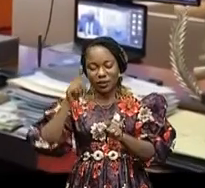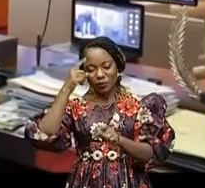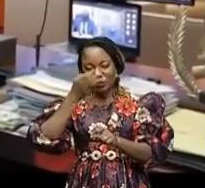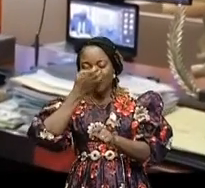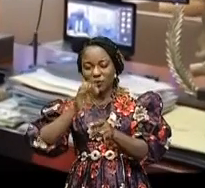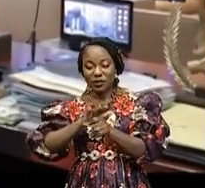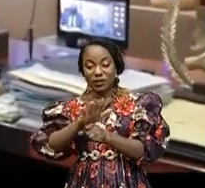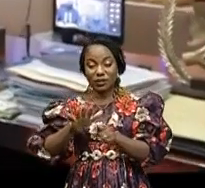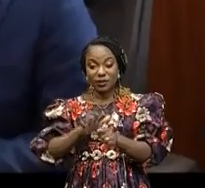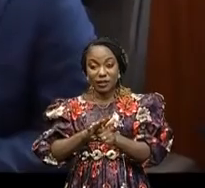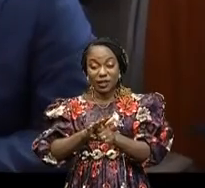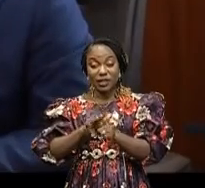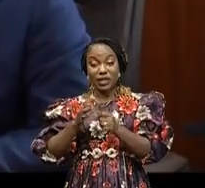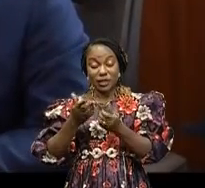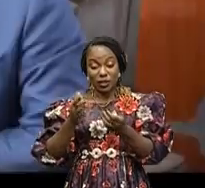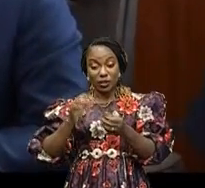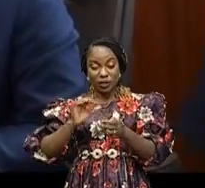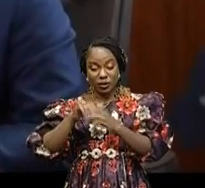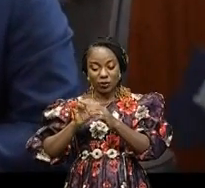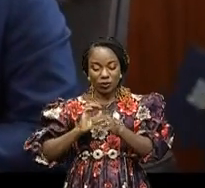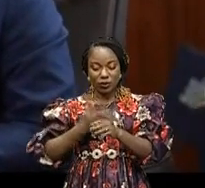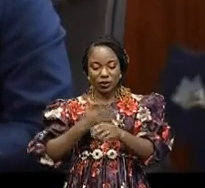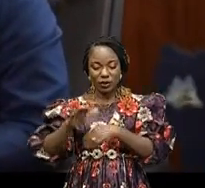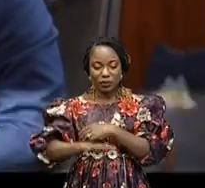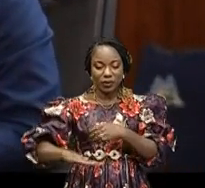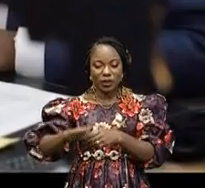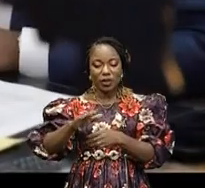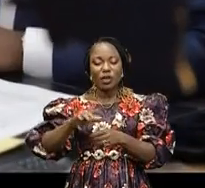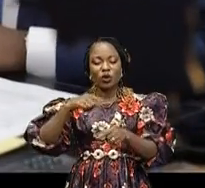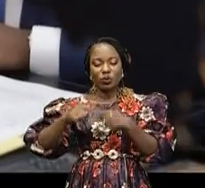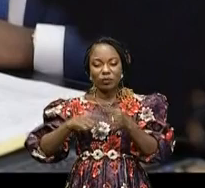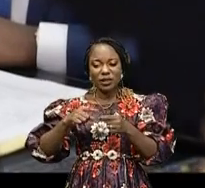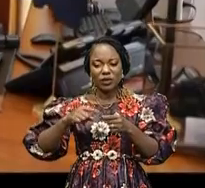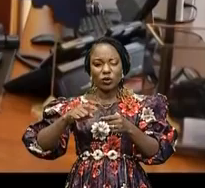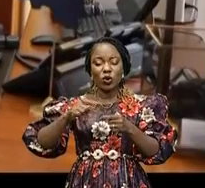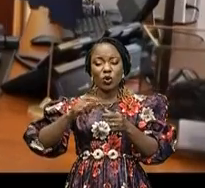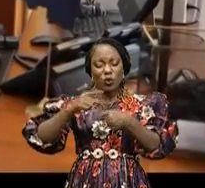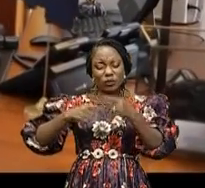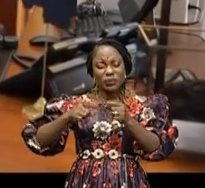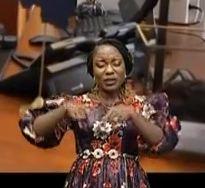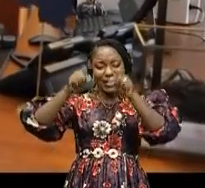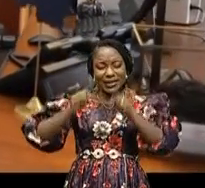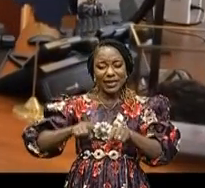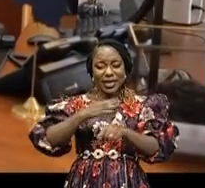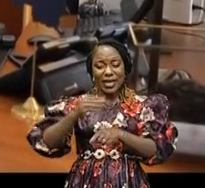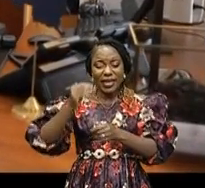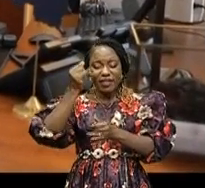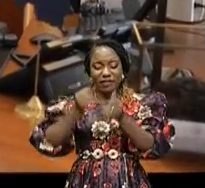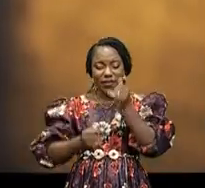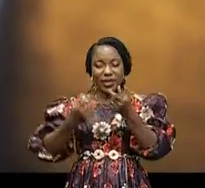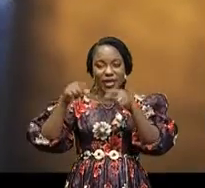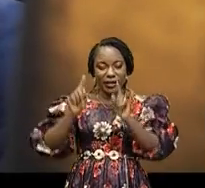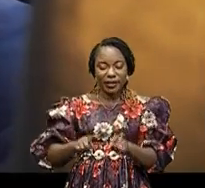coronavirus dans notre pays se situe au milieu et en fin d'année, ce qui indique la probabilité d'une